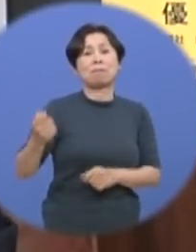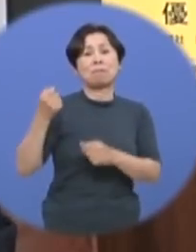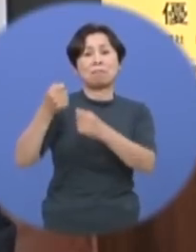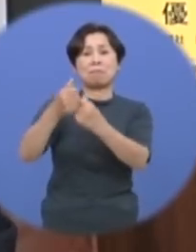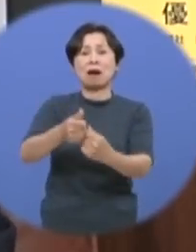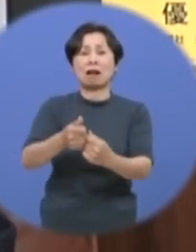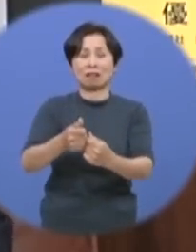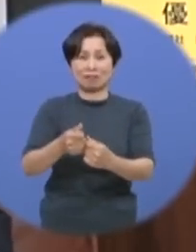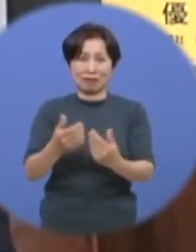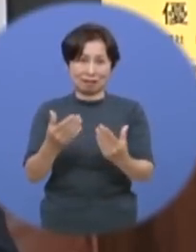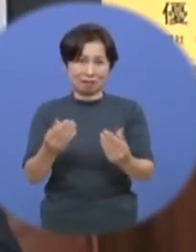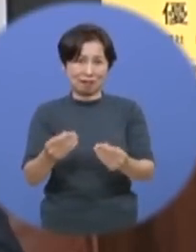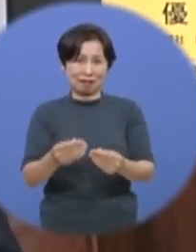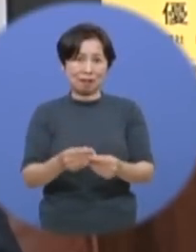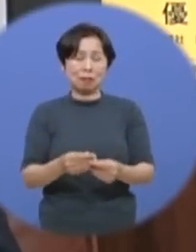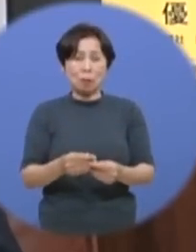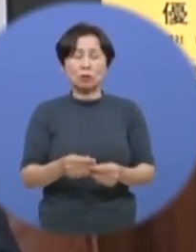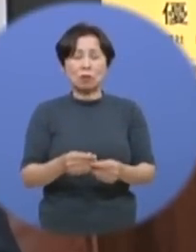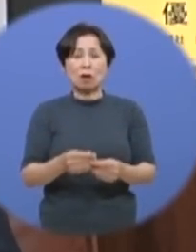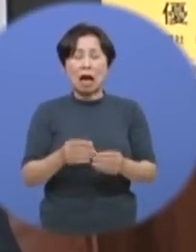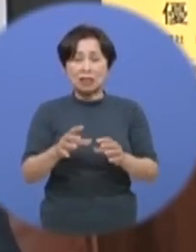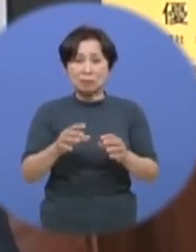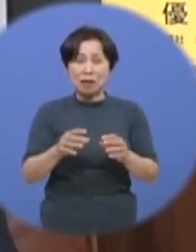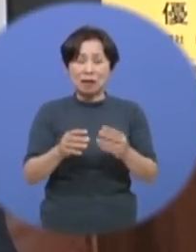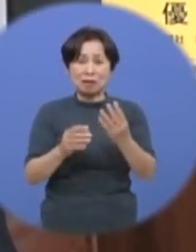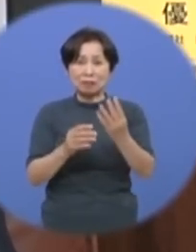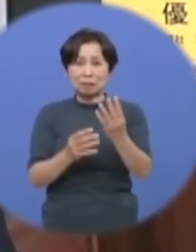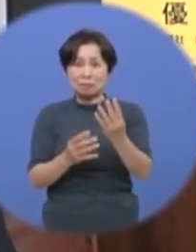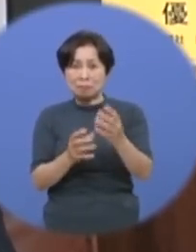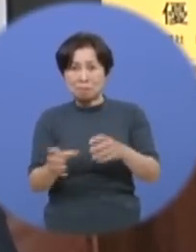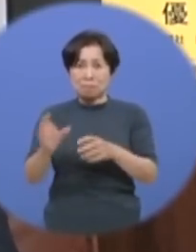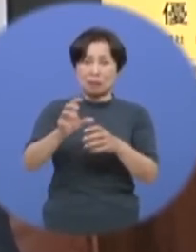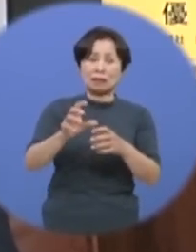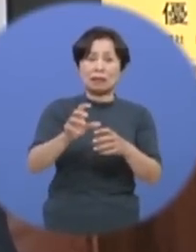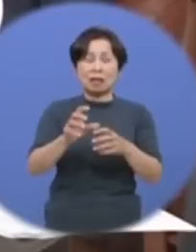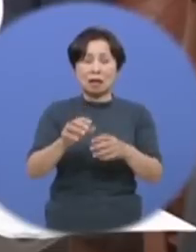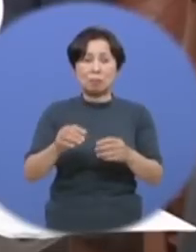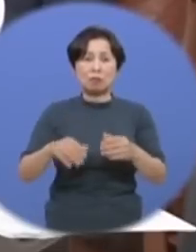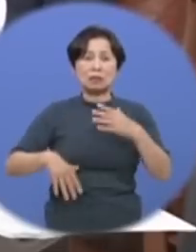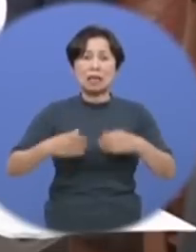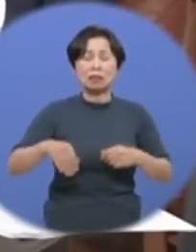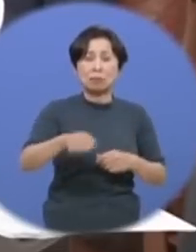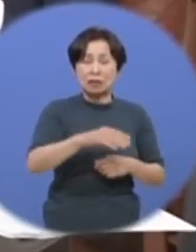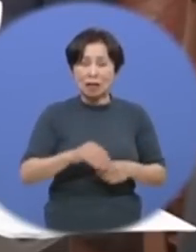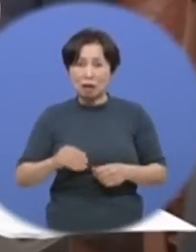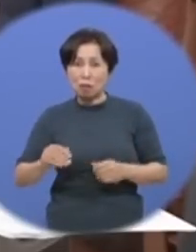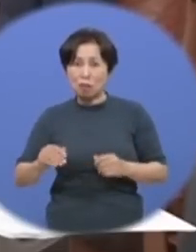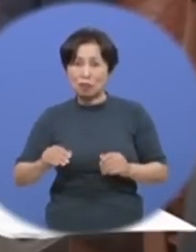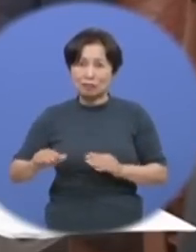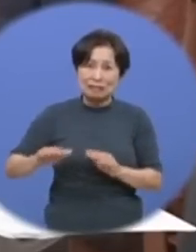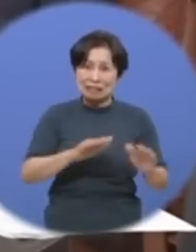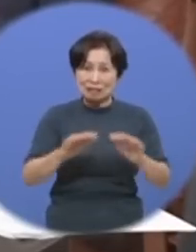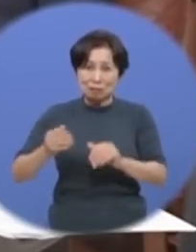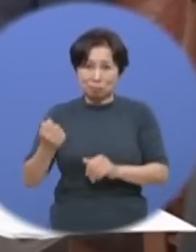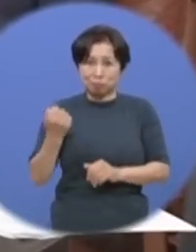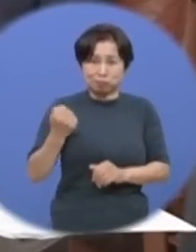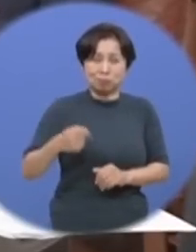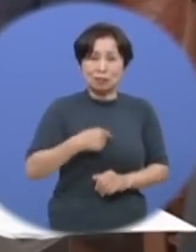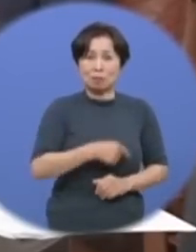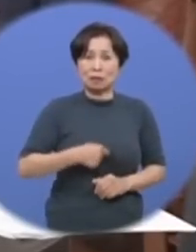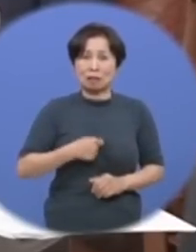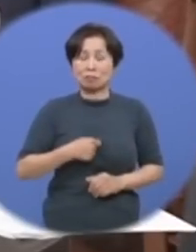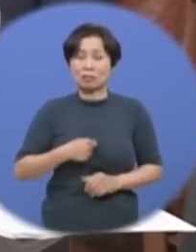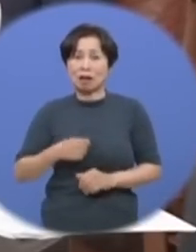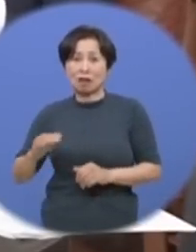ですからもうチーム自体が勢いツイートんですね次は pr やたもうこれも止む決勝戦が今度常総これも